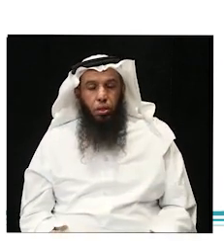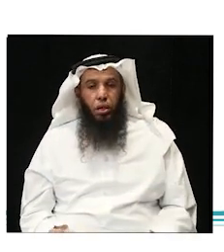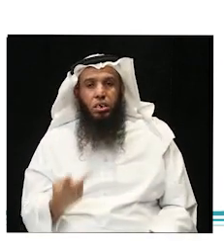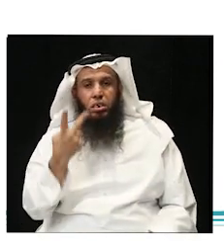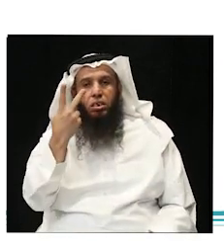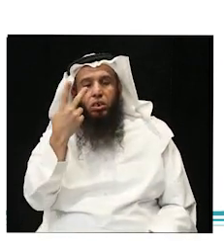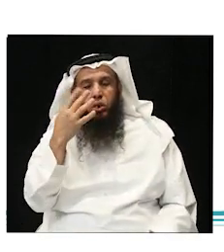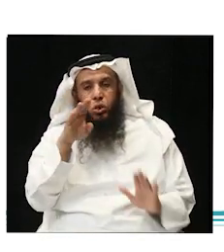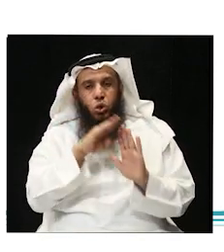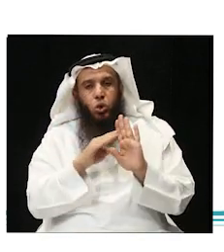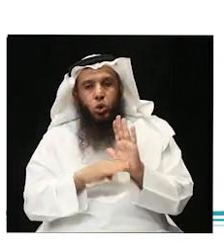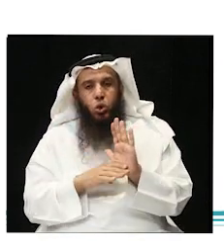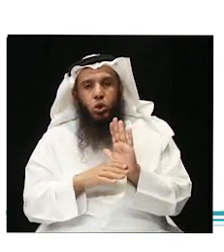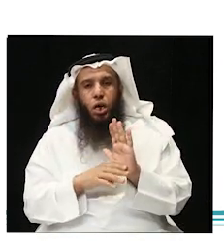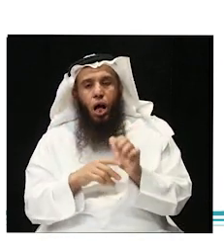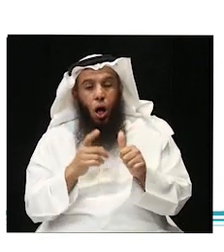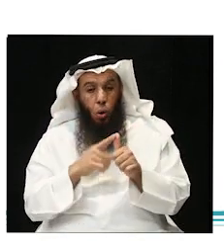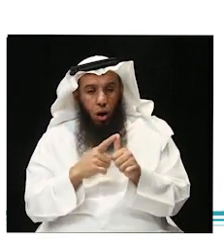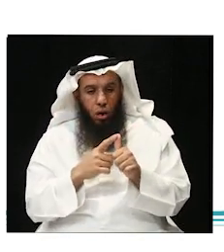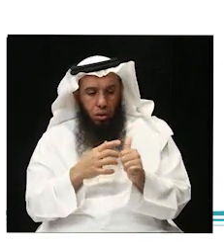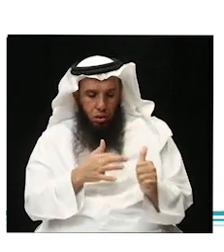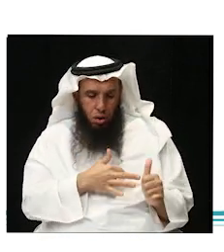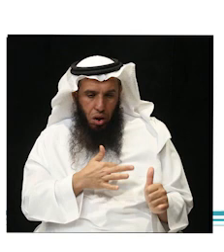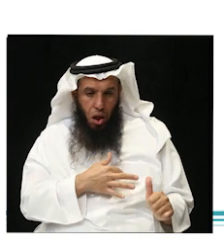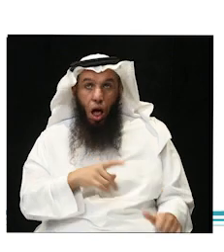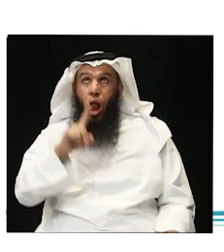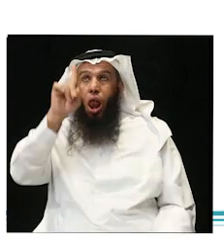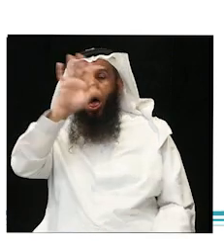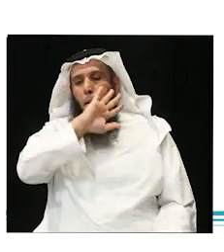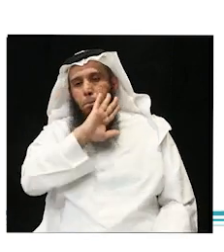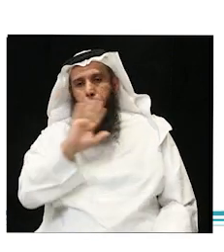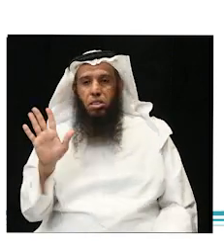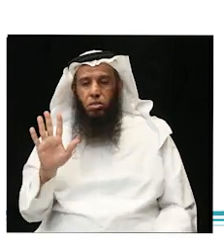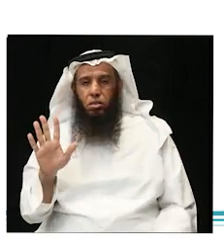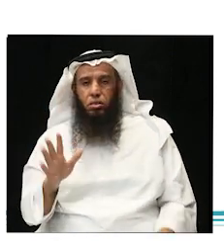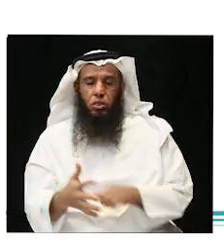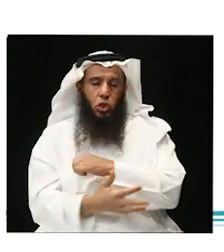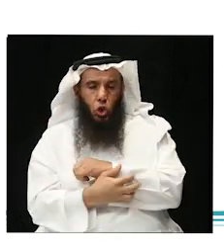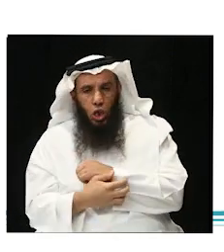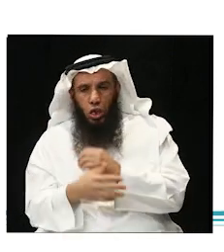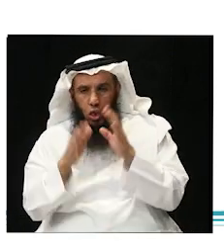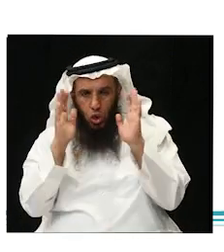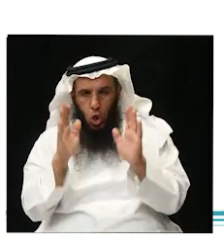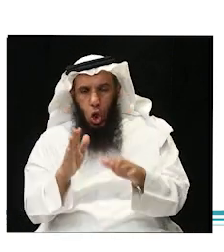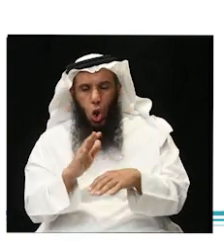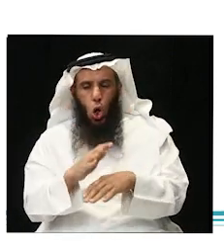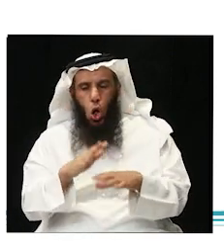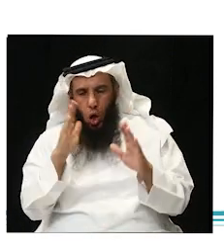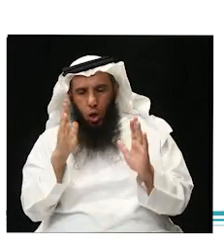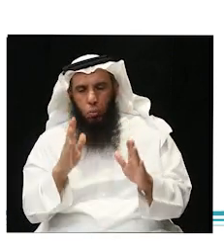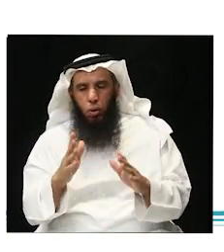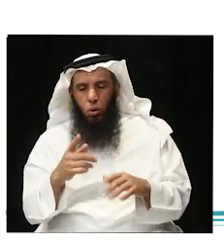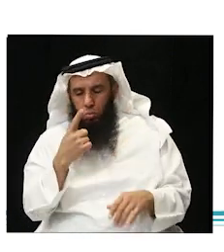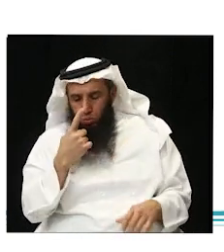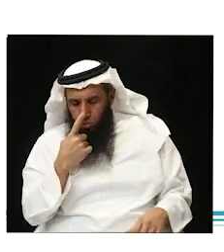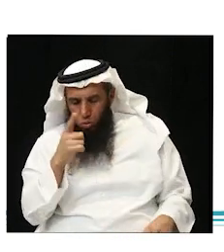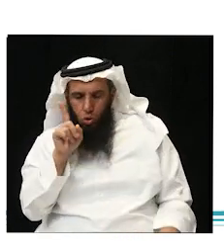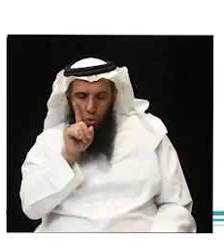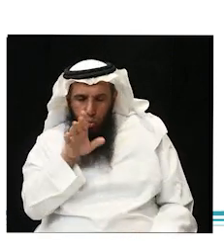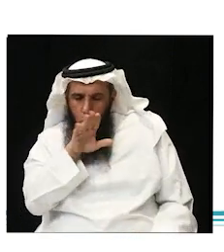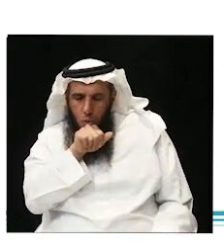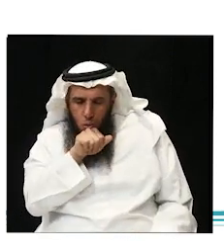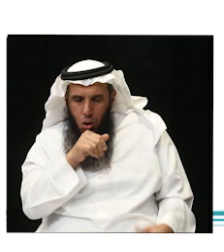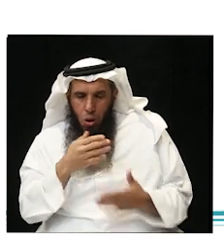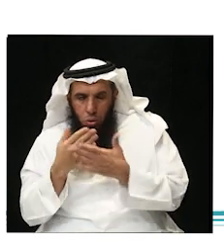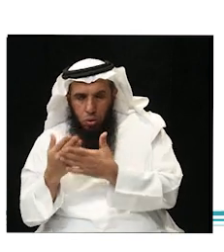هذه الصدقة، هذه الصلاة، هذه الزكاة، هذا البر، هذا الإحسان للجار، هو لله وفي الله فقط، لا يريد إنسان